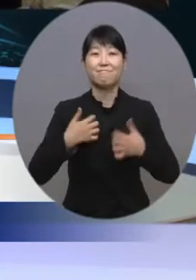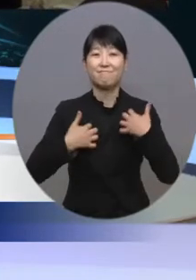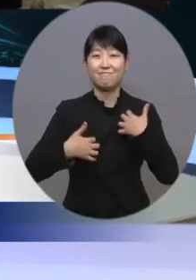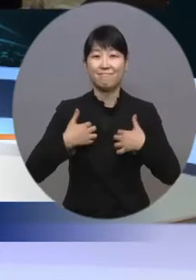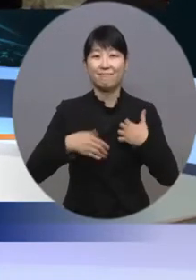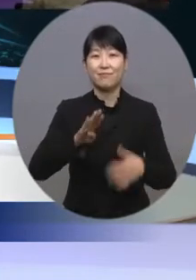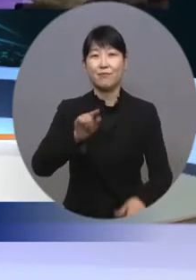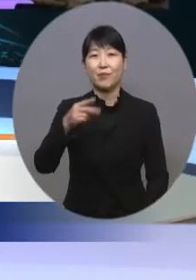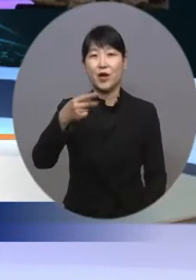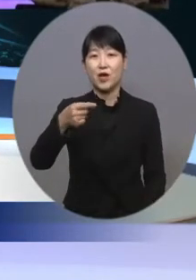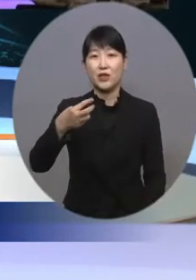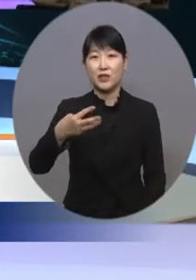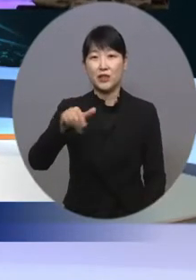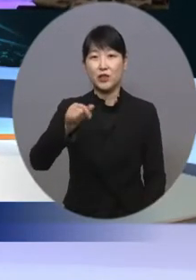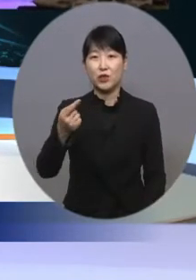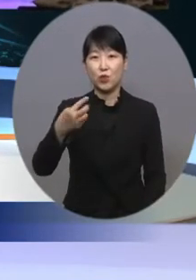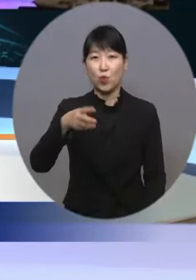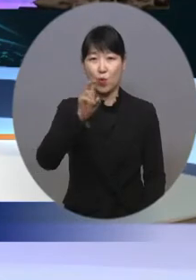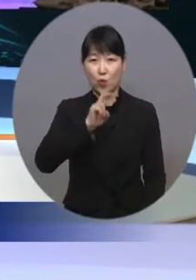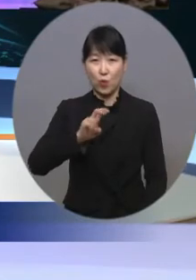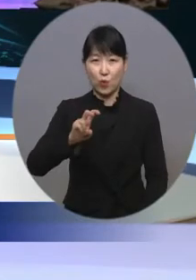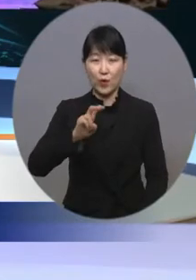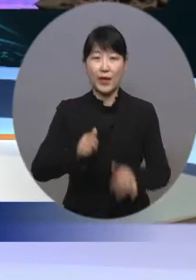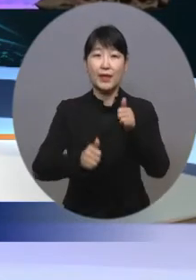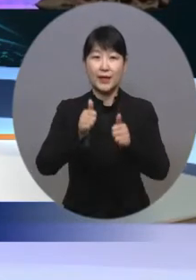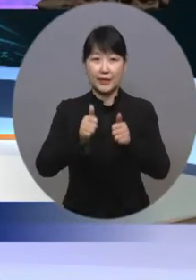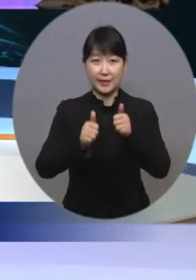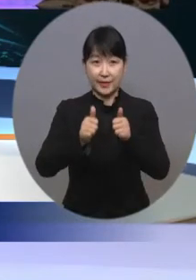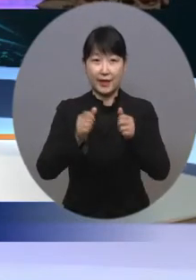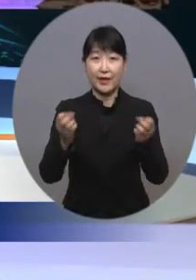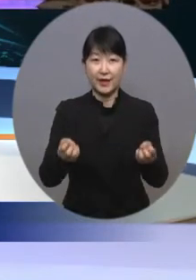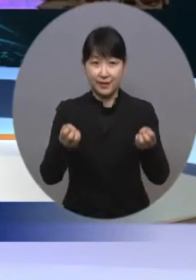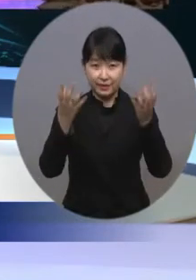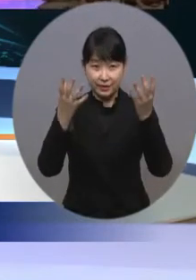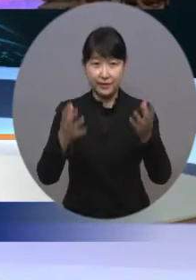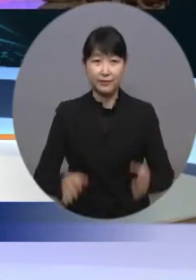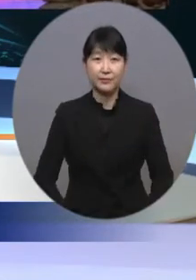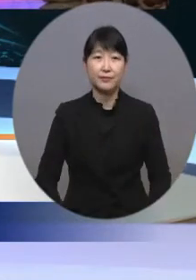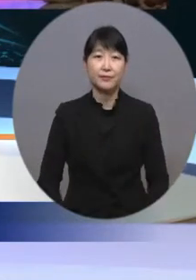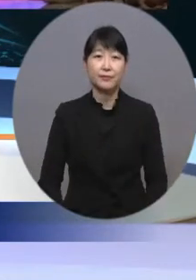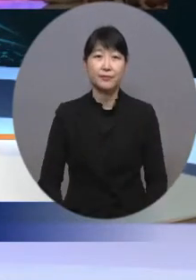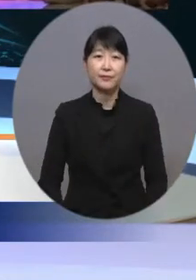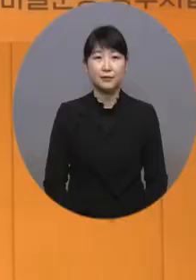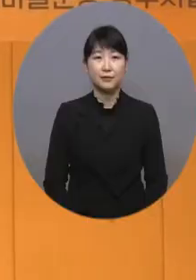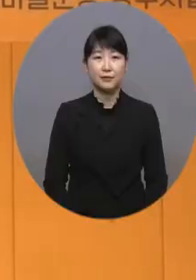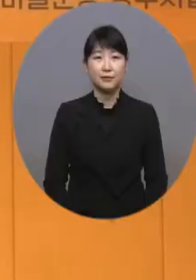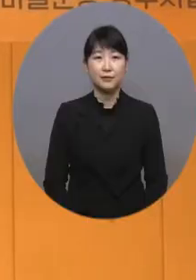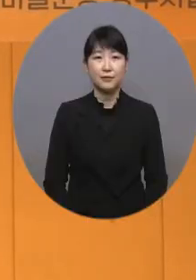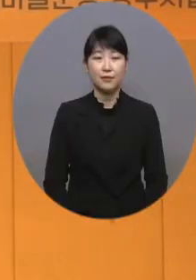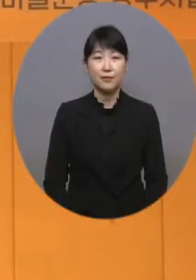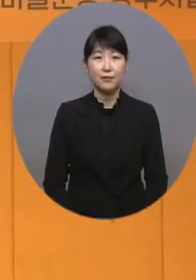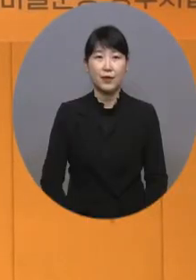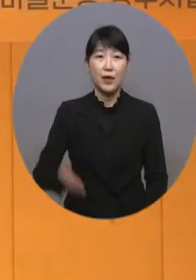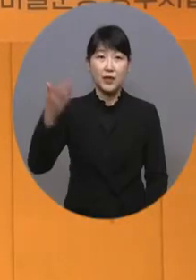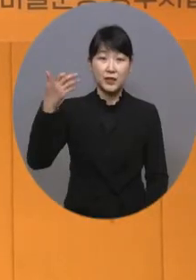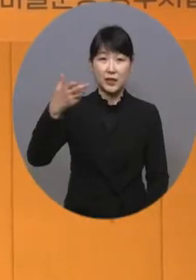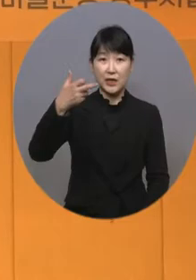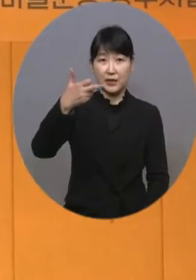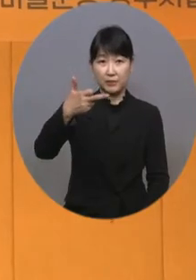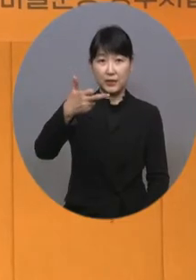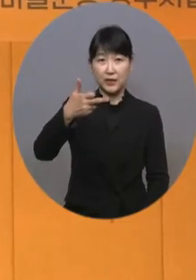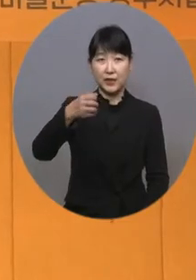즐기는 버들골 노래자랑 행사가 열렸습니다. 보도에 정우선 기자입니다. 지난 17일